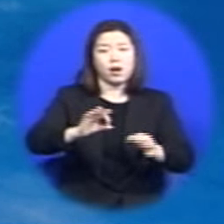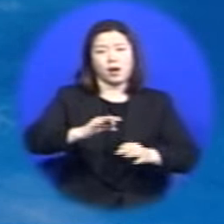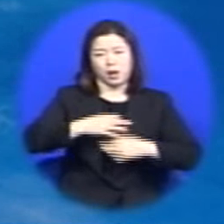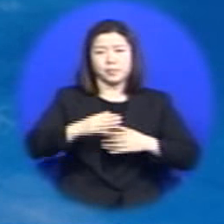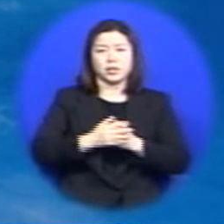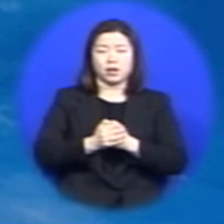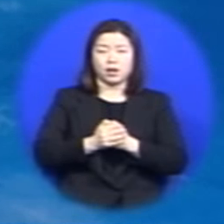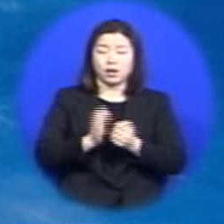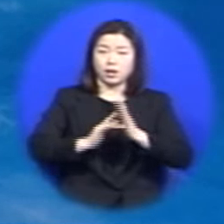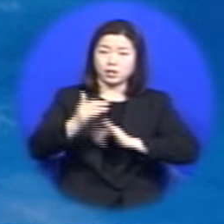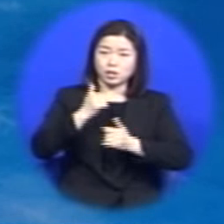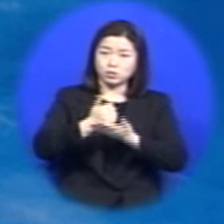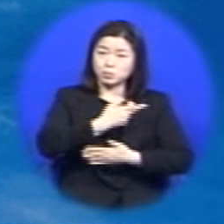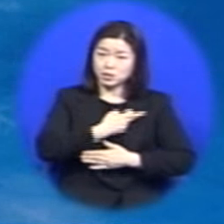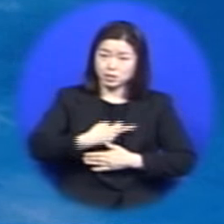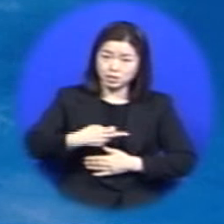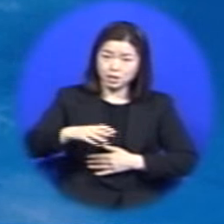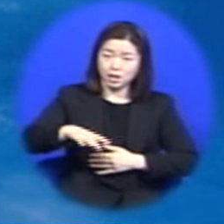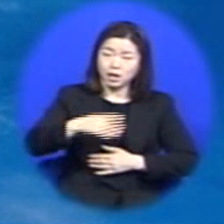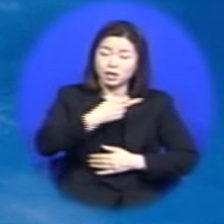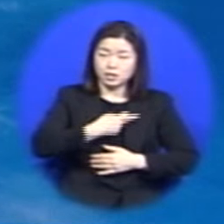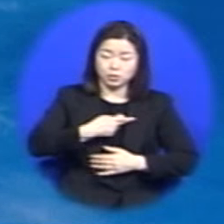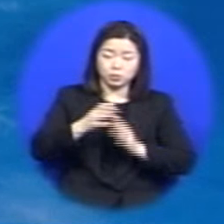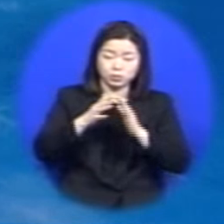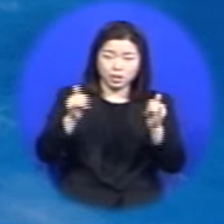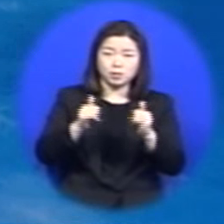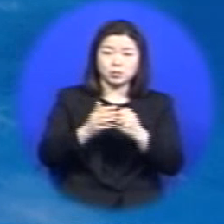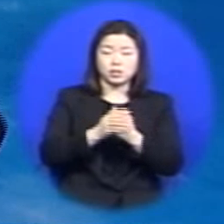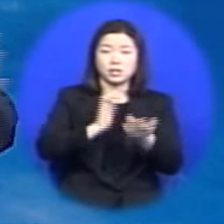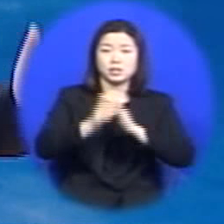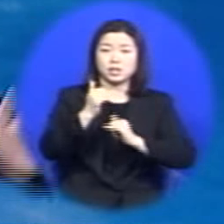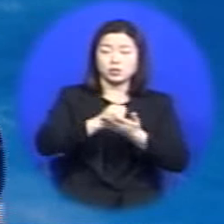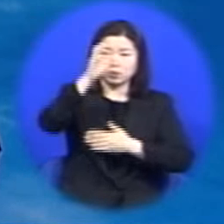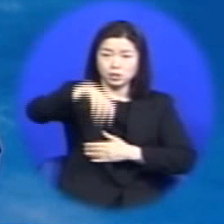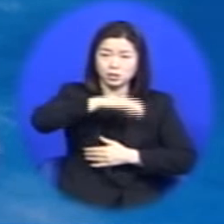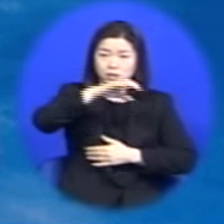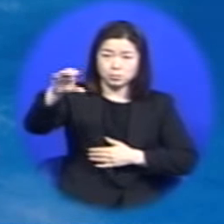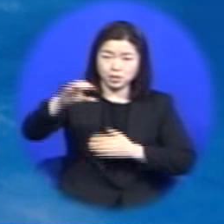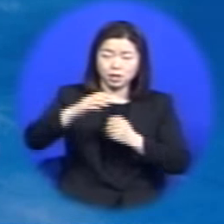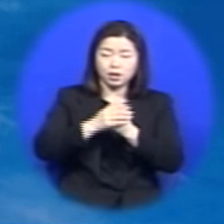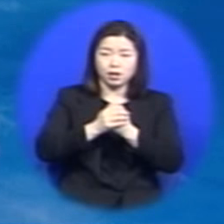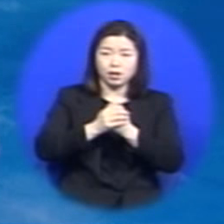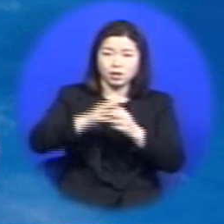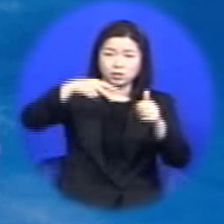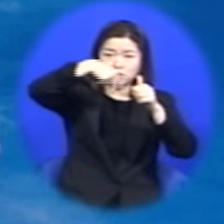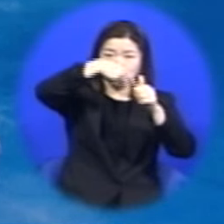예수님의 제자들, 사도들이 예수님의 십자가에 달리실 때 다 예수님 버리고 도망갔어요.